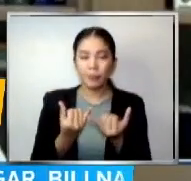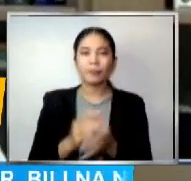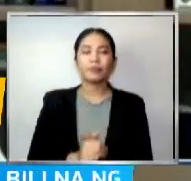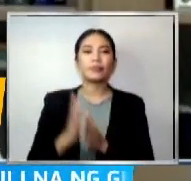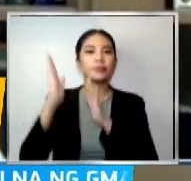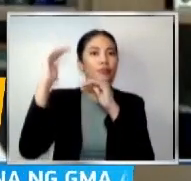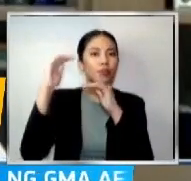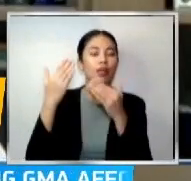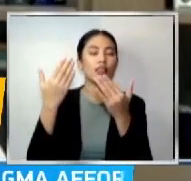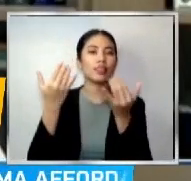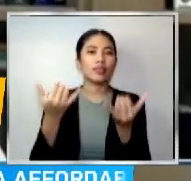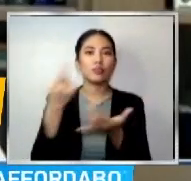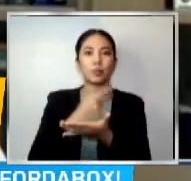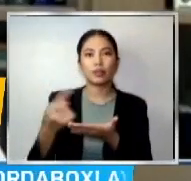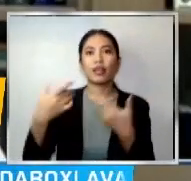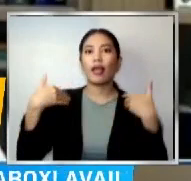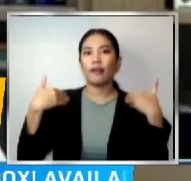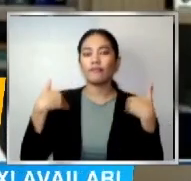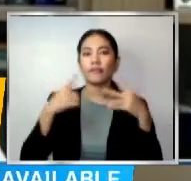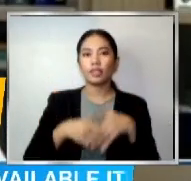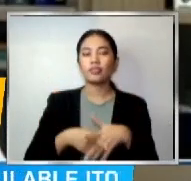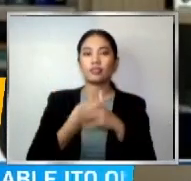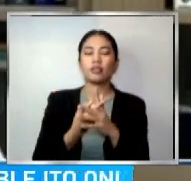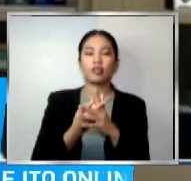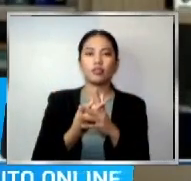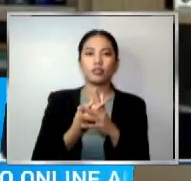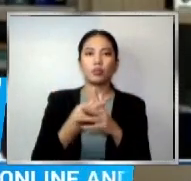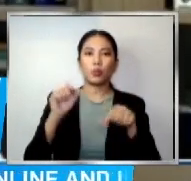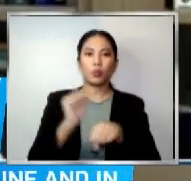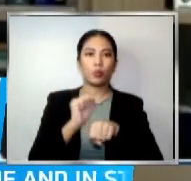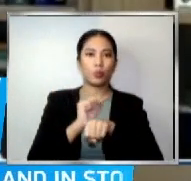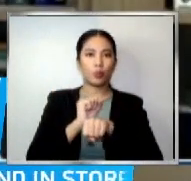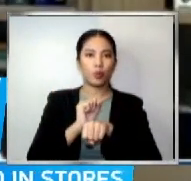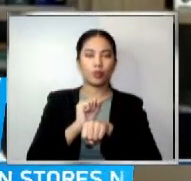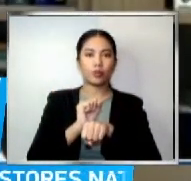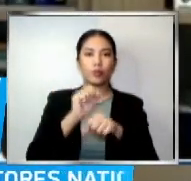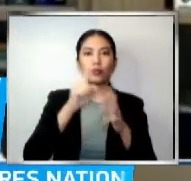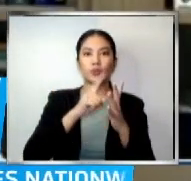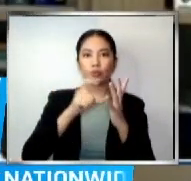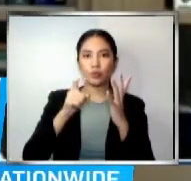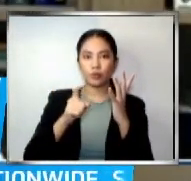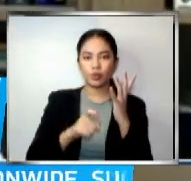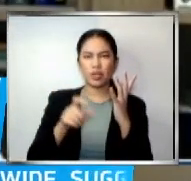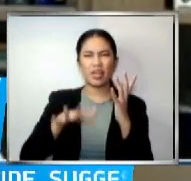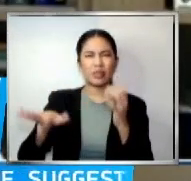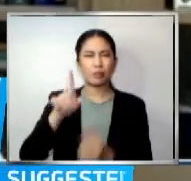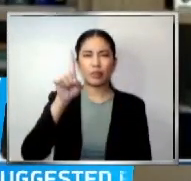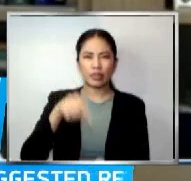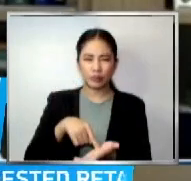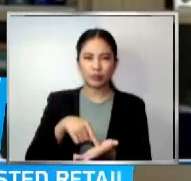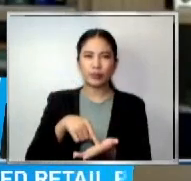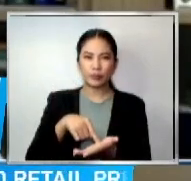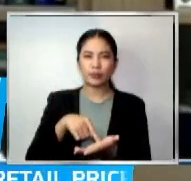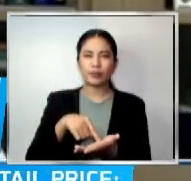mga magsisimula na magtrabaho sa contact tracers around 1,000. Ay makakatapos